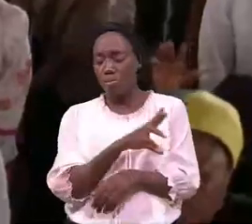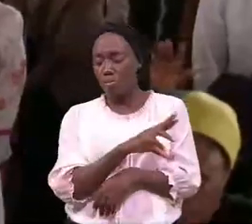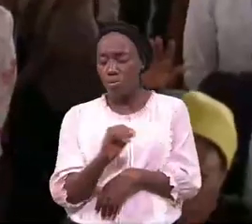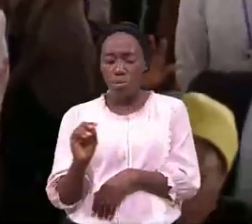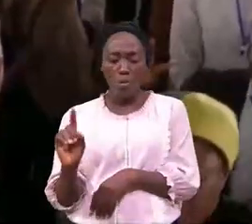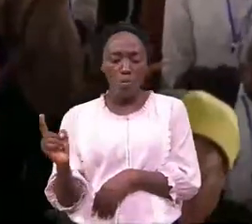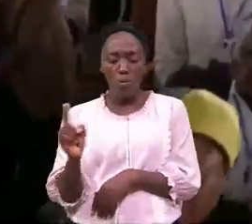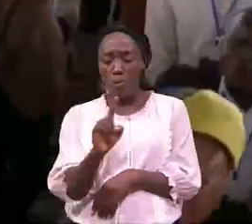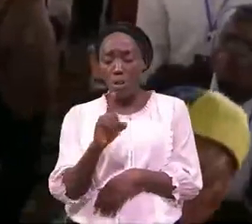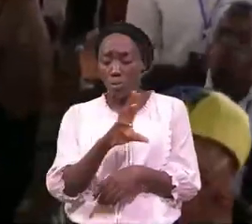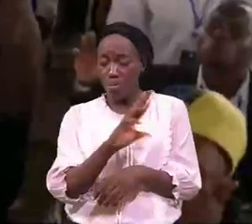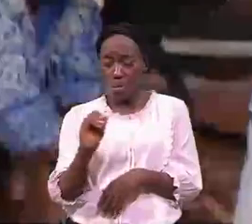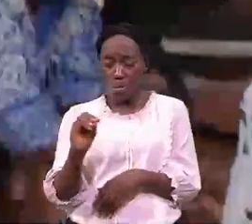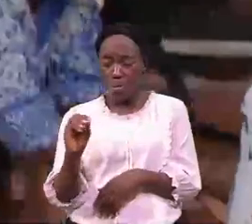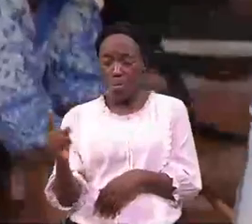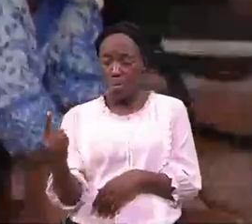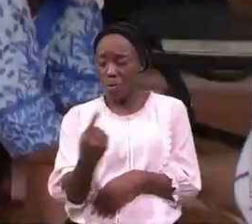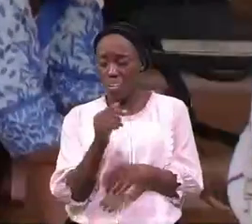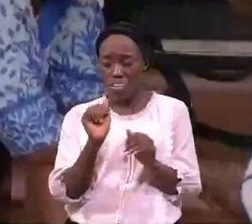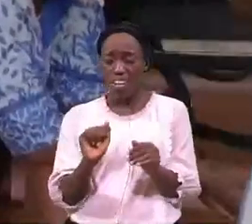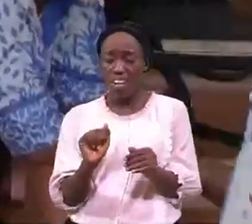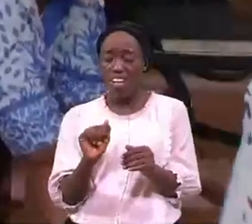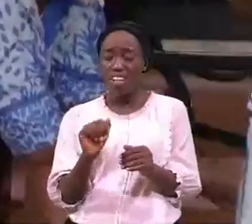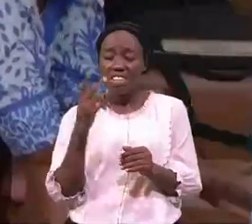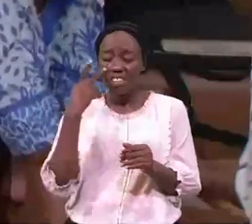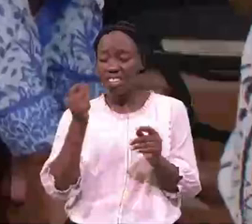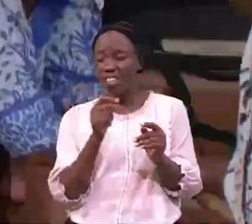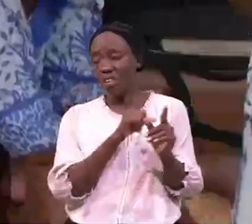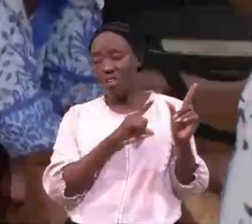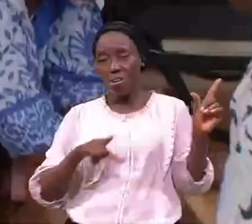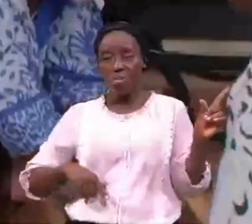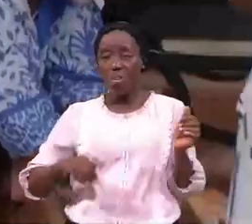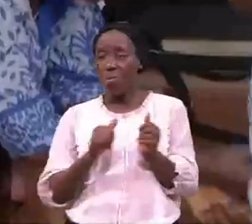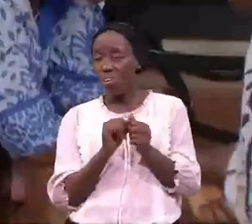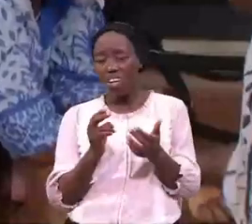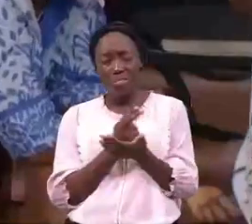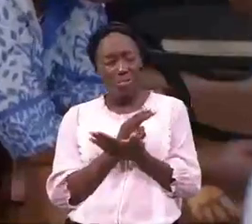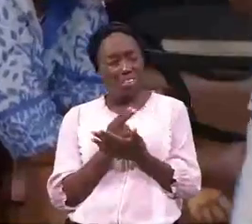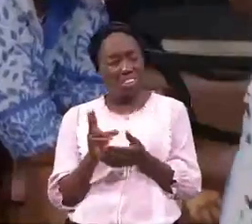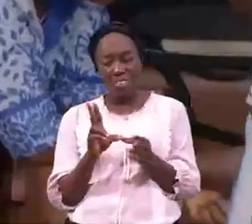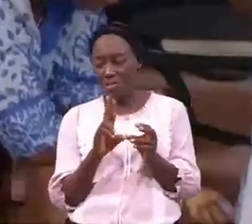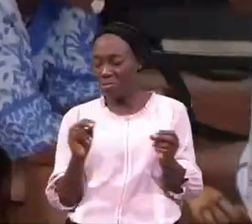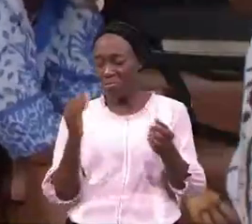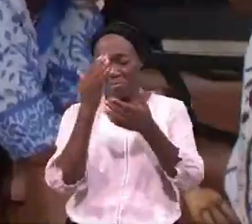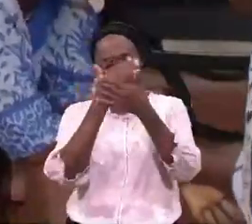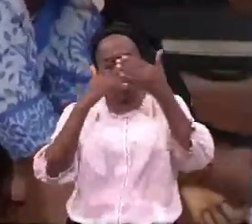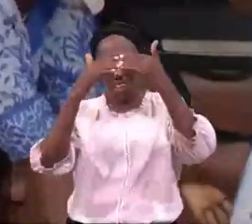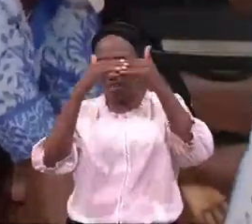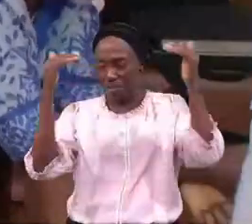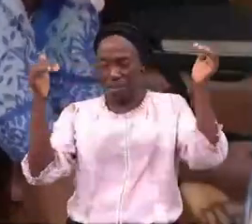voici. Sans la sanctification, pas de ciel. Sans la sanctification, pas de ciel. Sans la sanctification, pas de